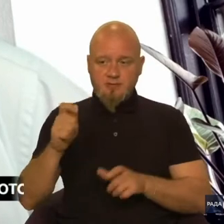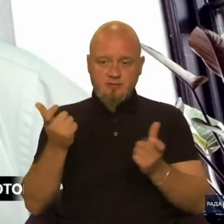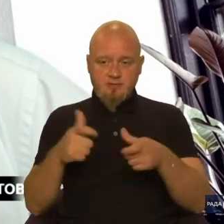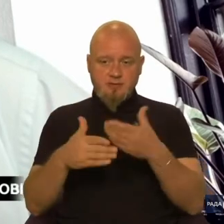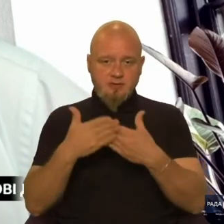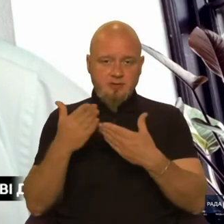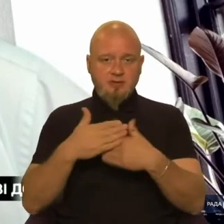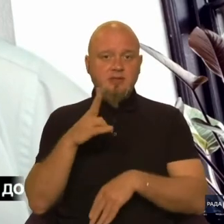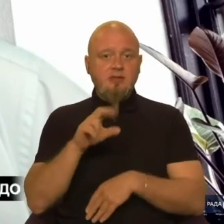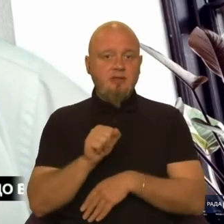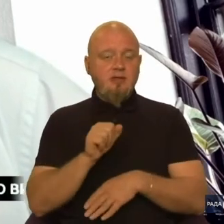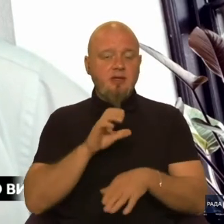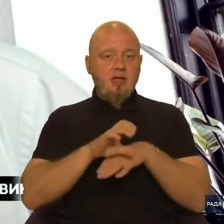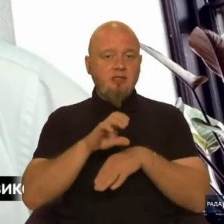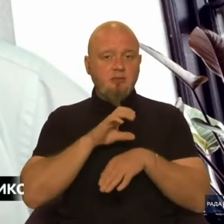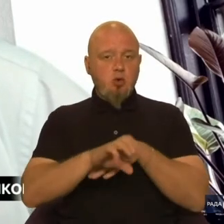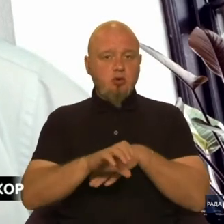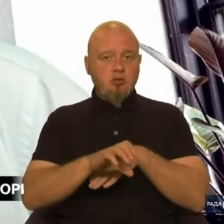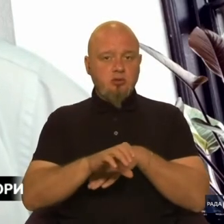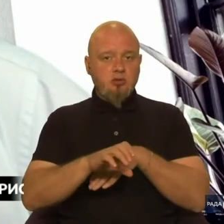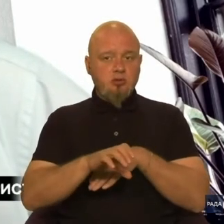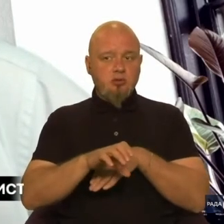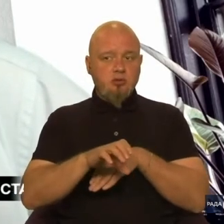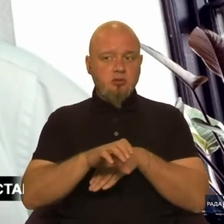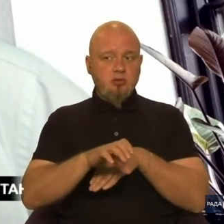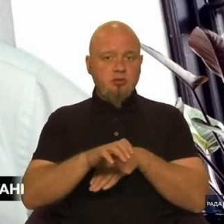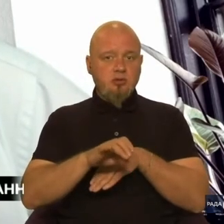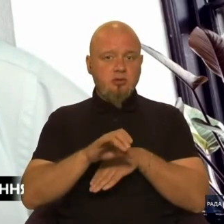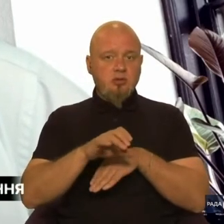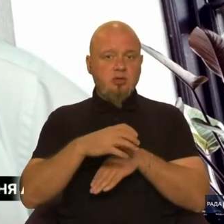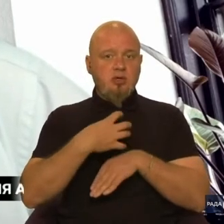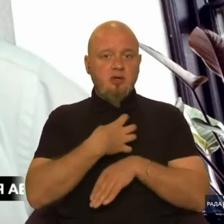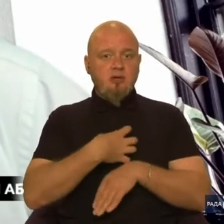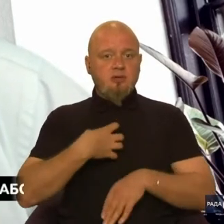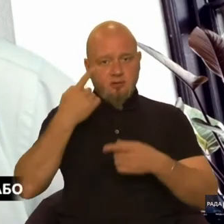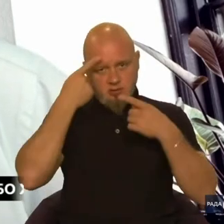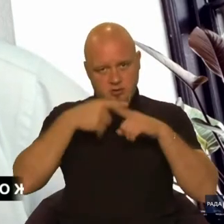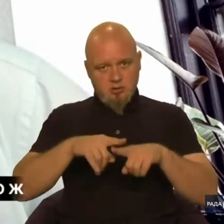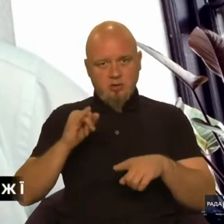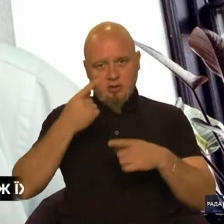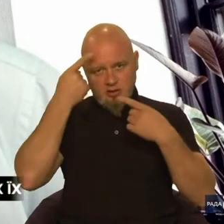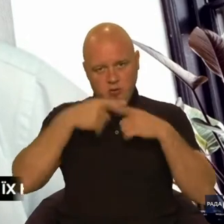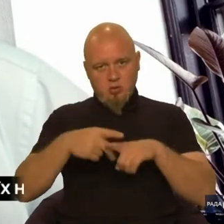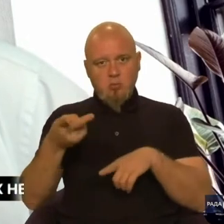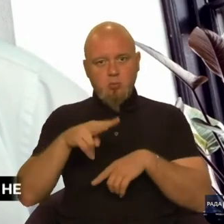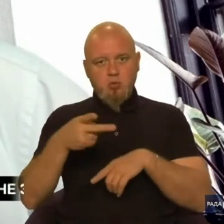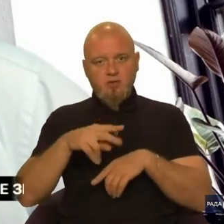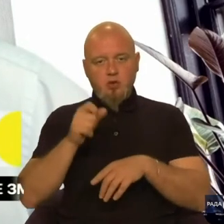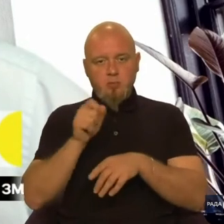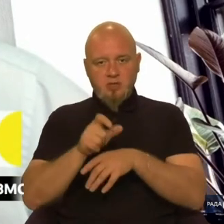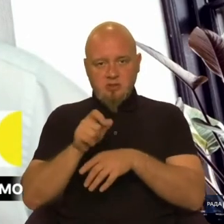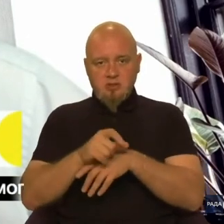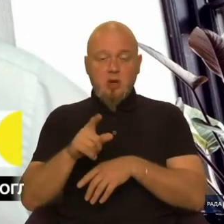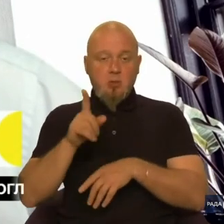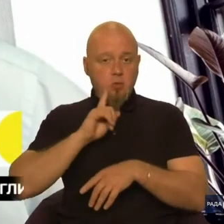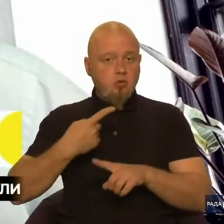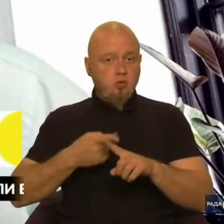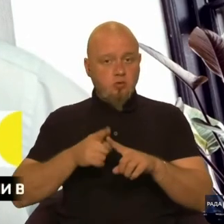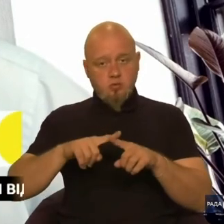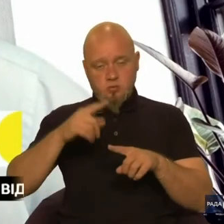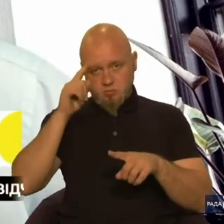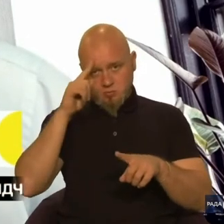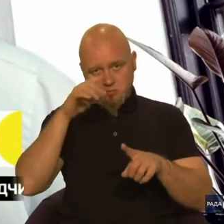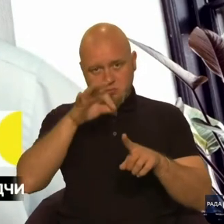на експорт е-е чутливих технологій і технологій подвійного призначення поки що цю мету